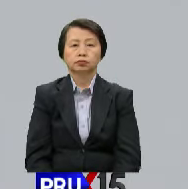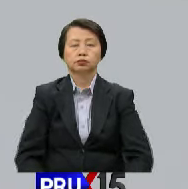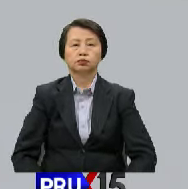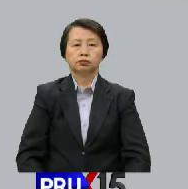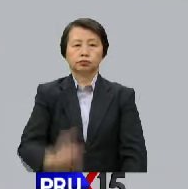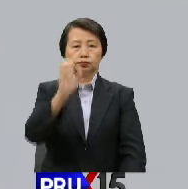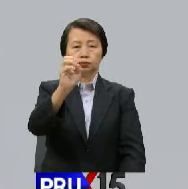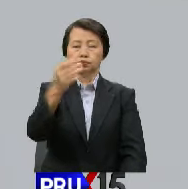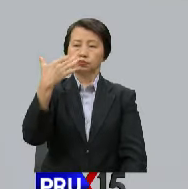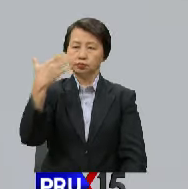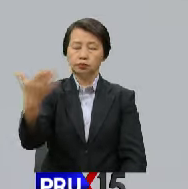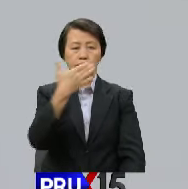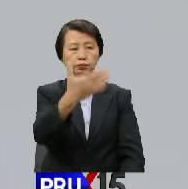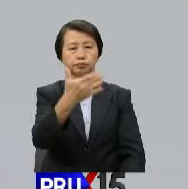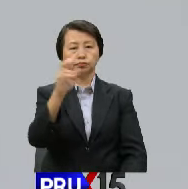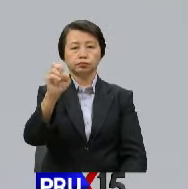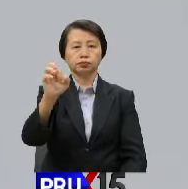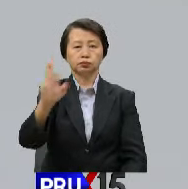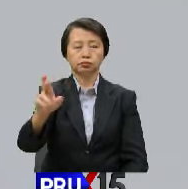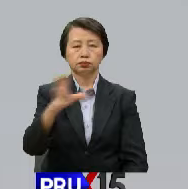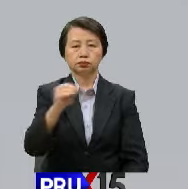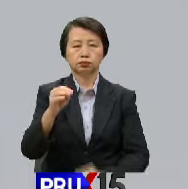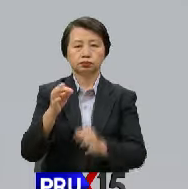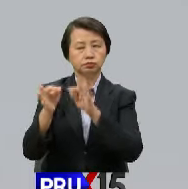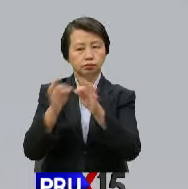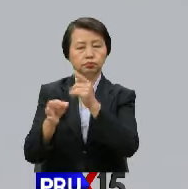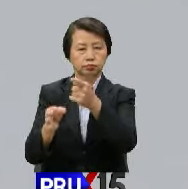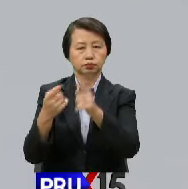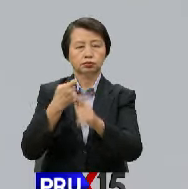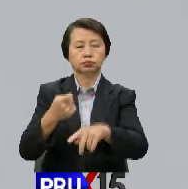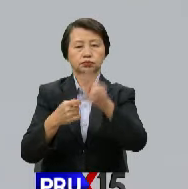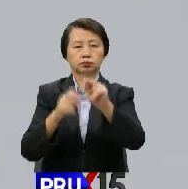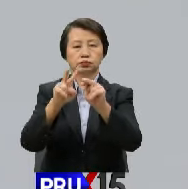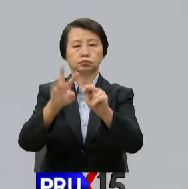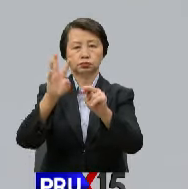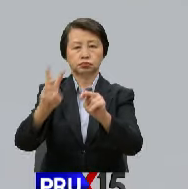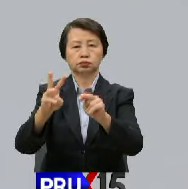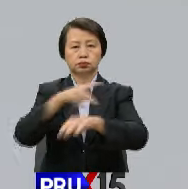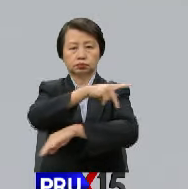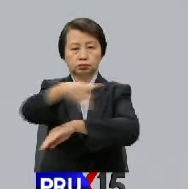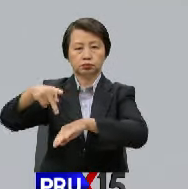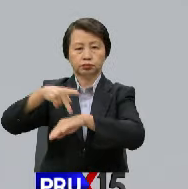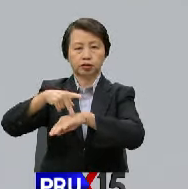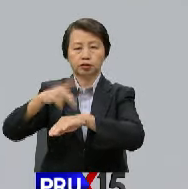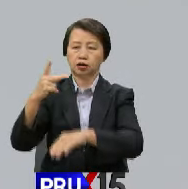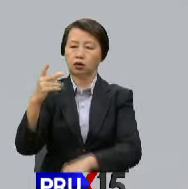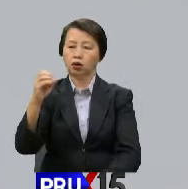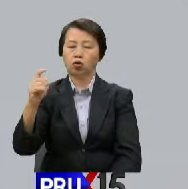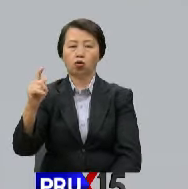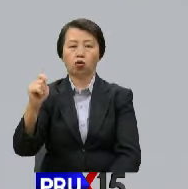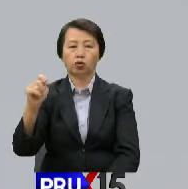Oke Baik terima kasih kepada nomina 1 untuk perkusian daripada endul 6 Padang kota di mana kita geser sama menyaksikan